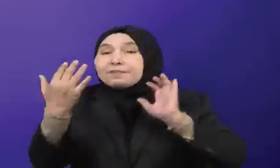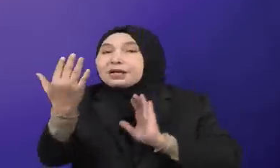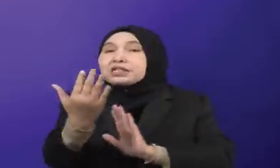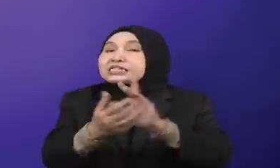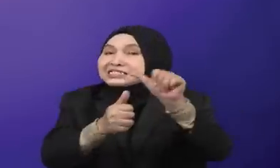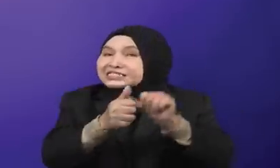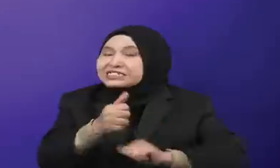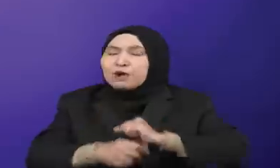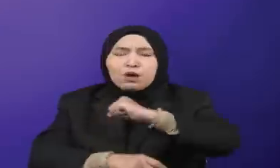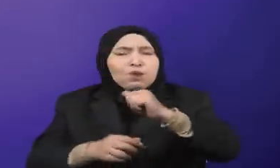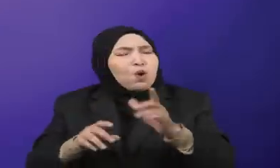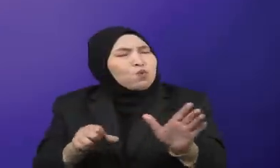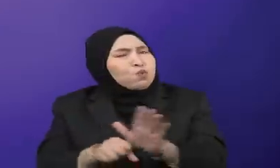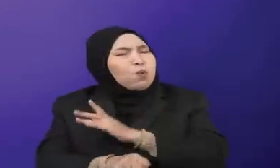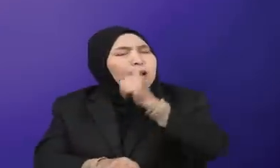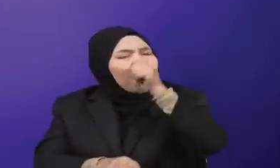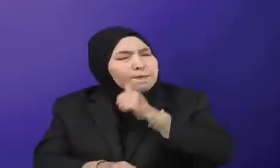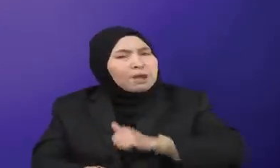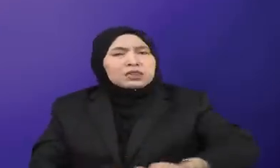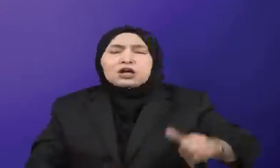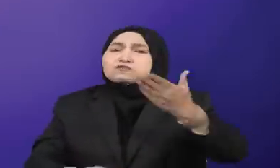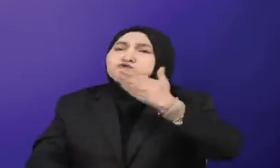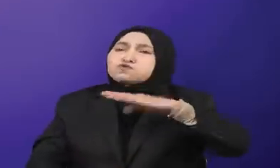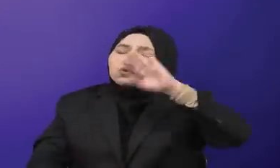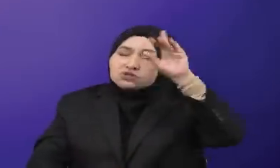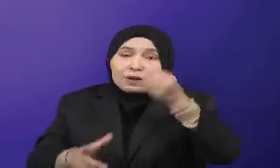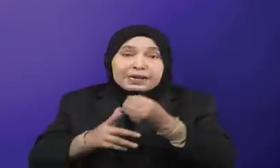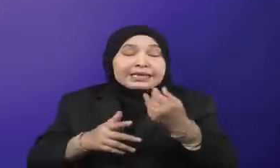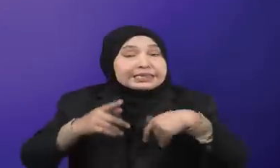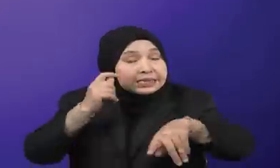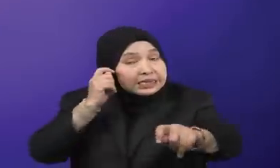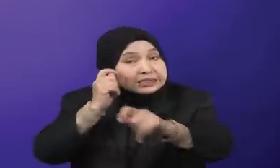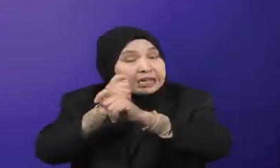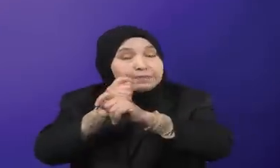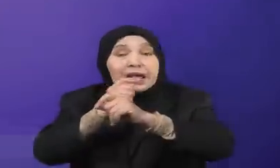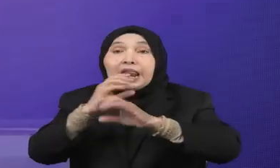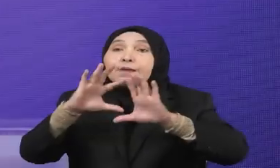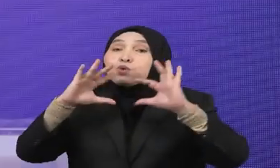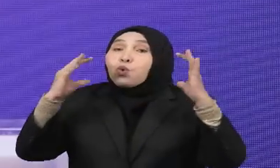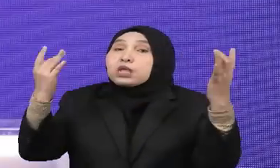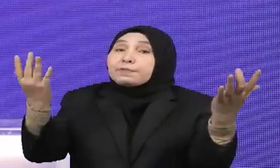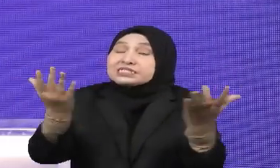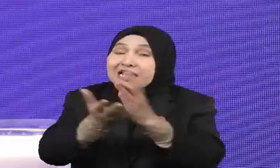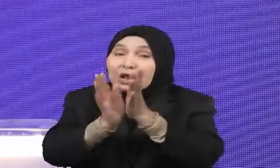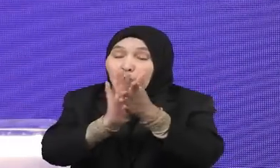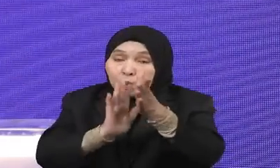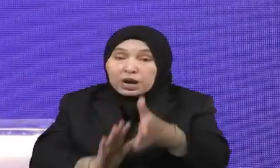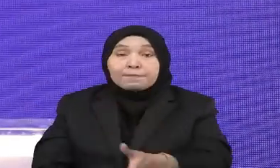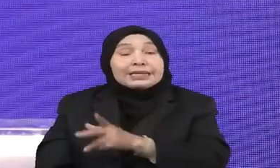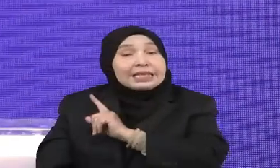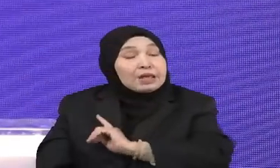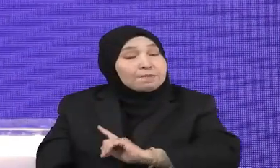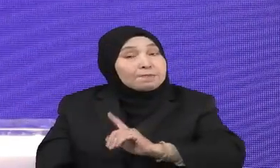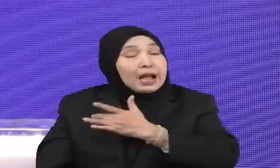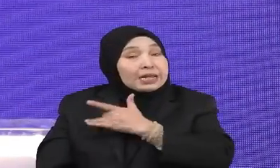perjuangan dengan penuh kesabaran dan rasa syukur sama ada kita kekal di atas muka bumi ini sebagai orang beriman Allah berikan kejayaan